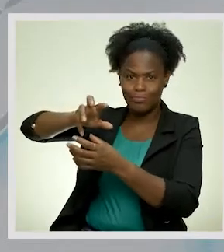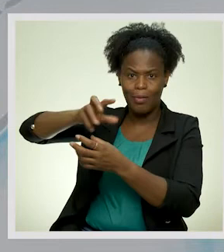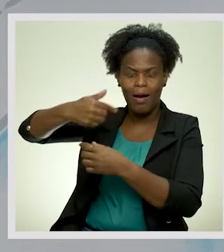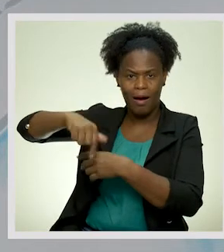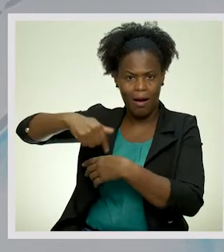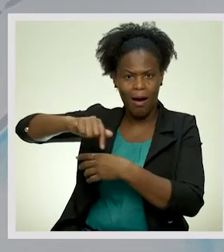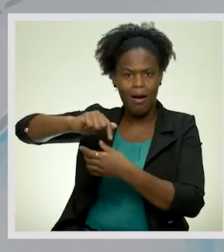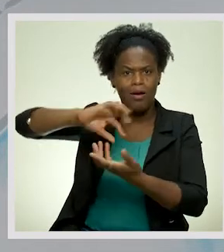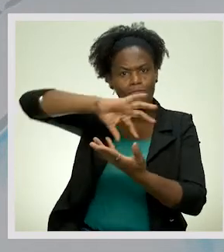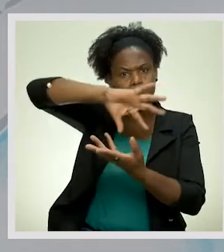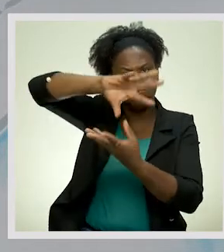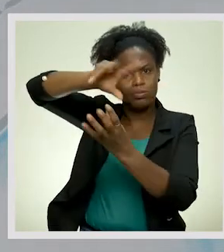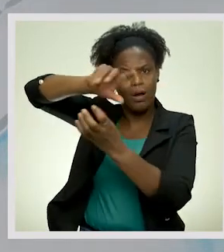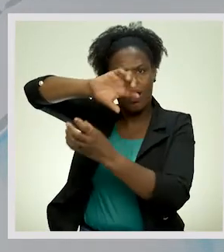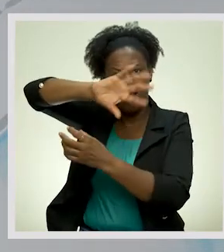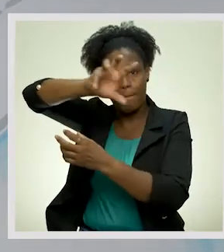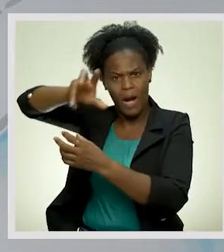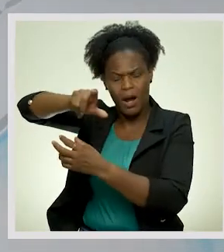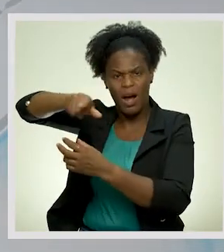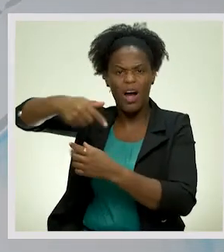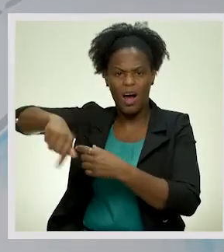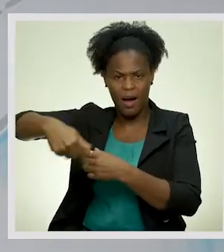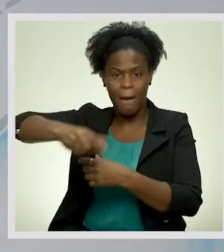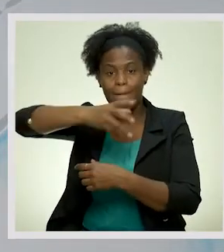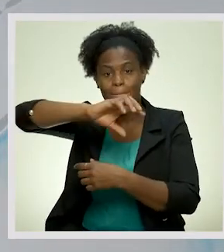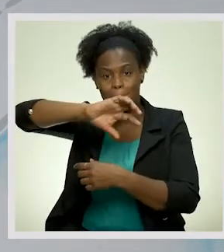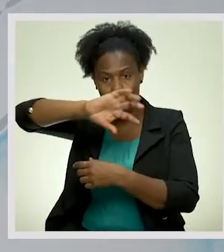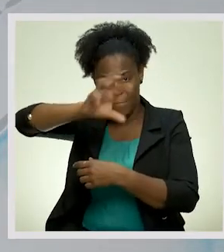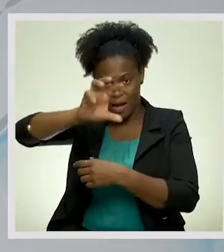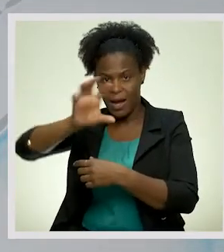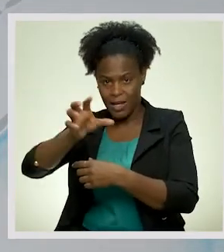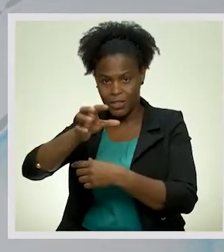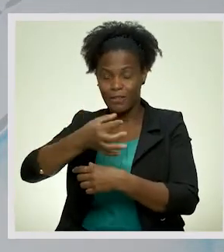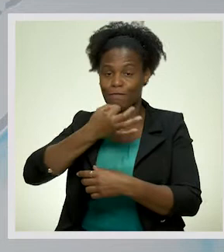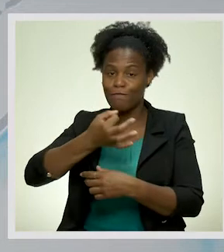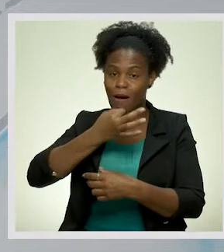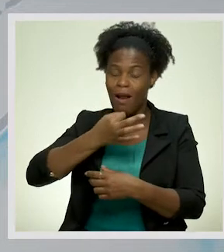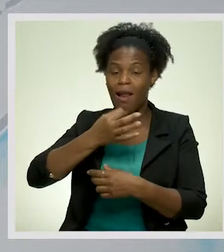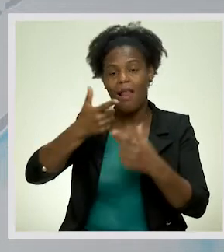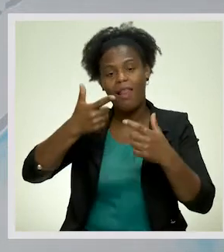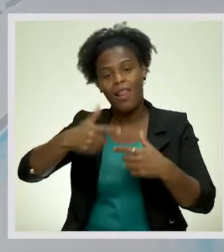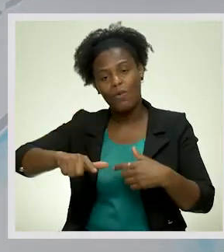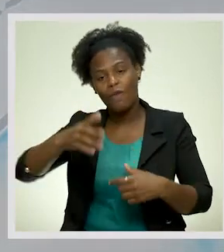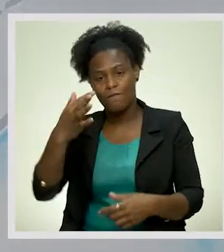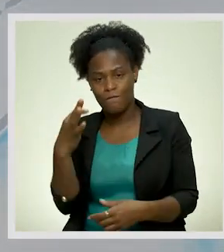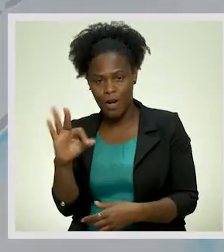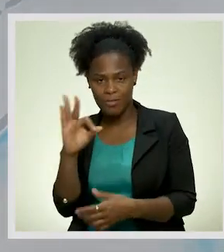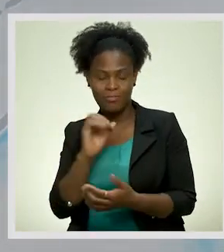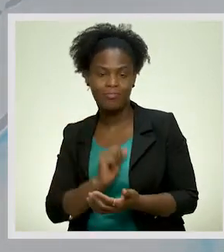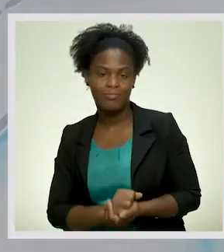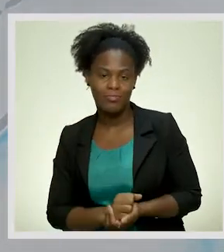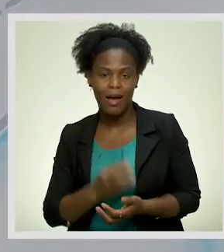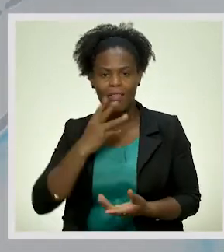les continents, on trouve des pays dont on parle la langue